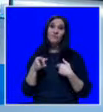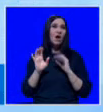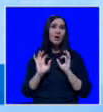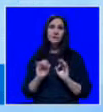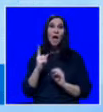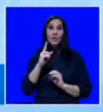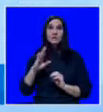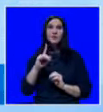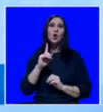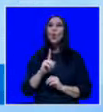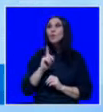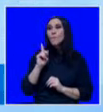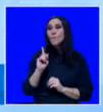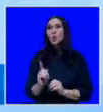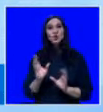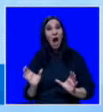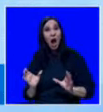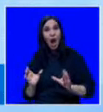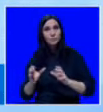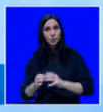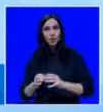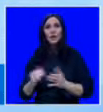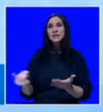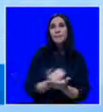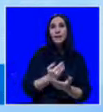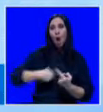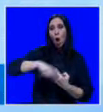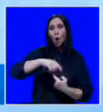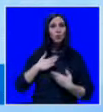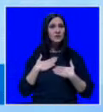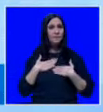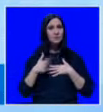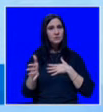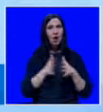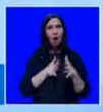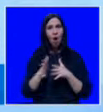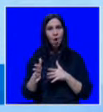реалността. Единственият, който може да капсулира около или да събере около себе си хора